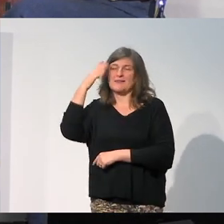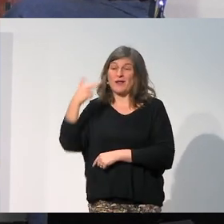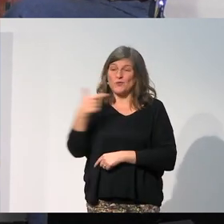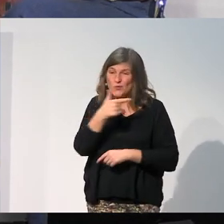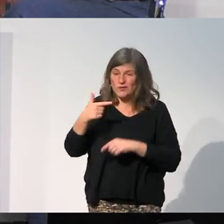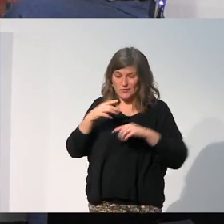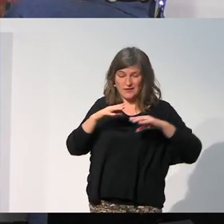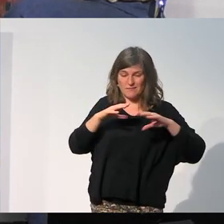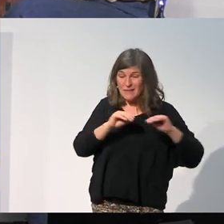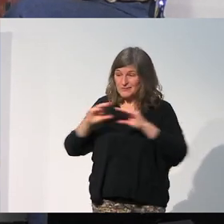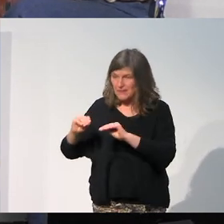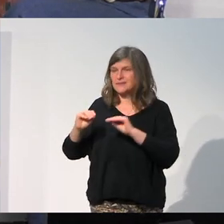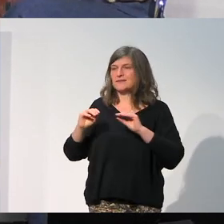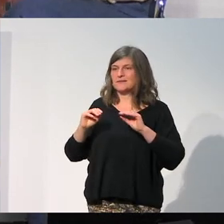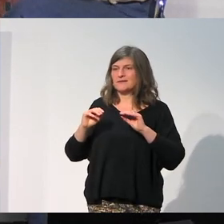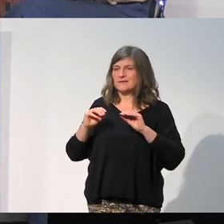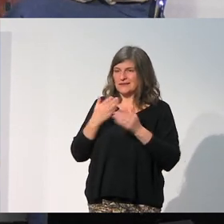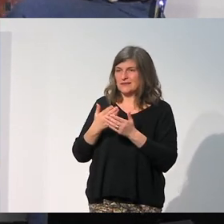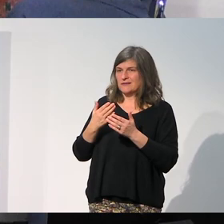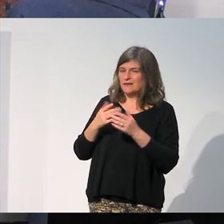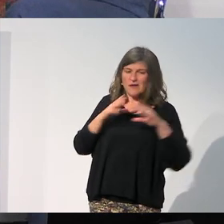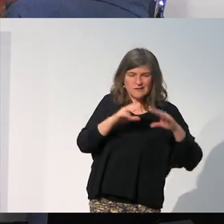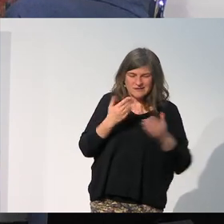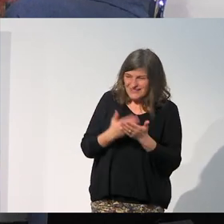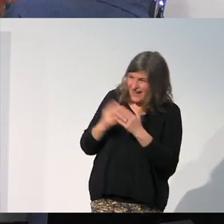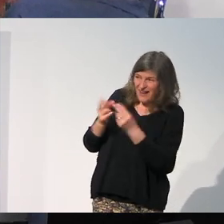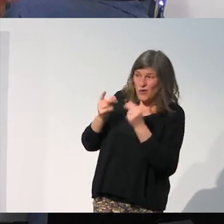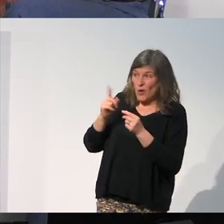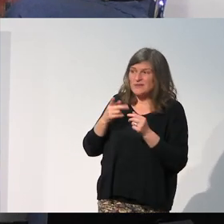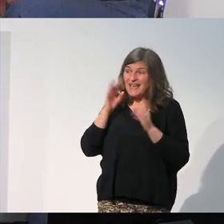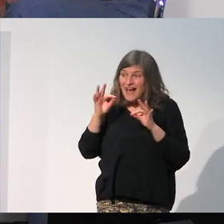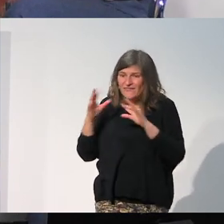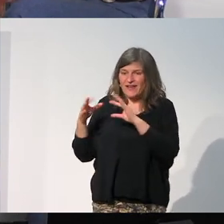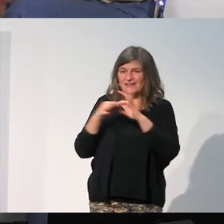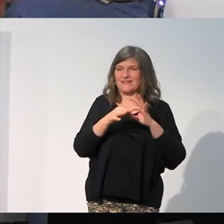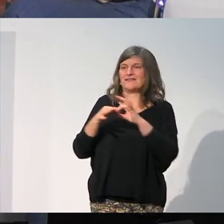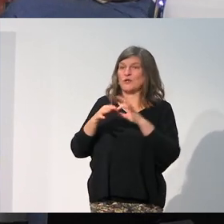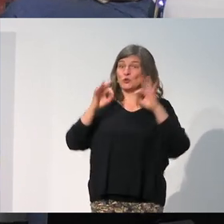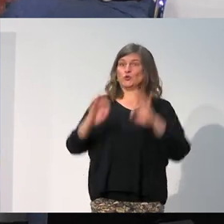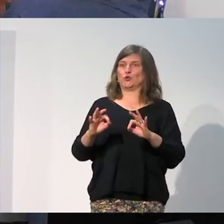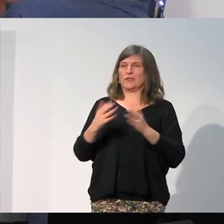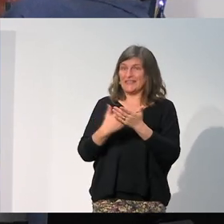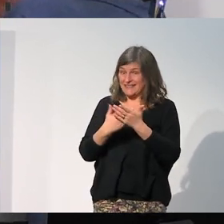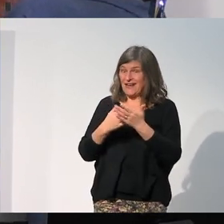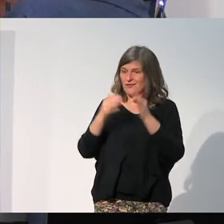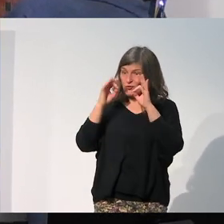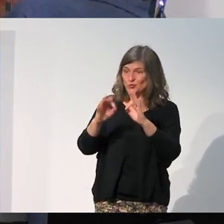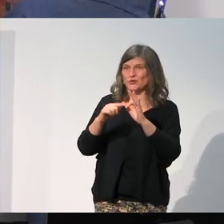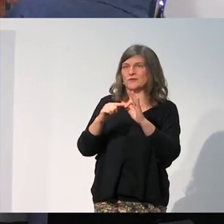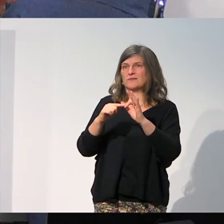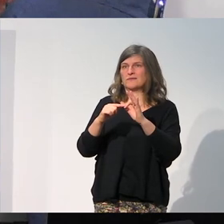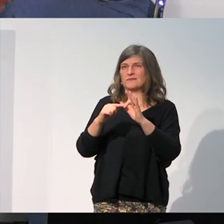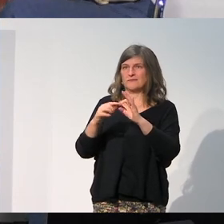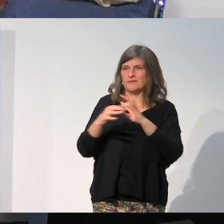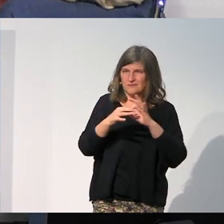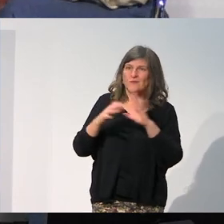le rapport entre les deux que vous racontez que la place de l'un ou la place de l'autre, et ça c'est la juste place qui est très compliquée, je crois, à raconter. Peut-être